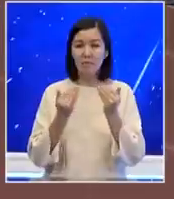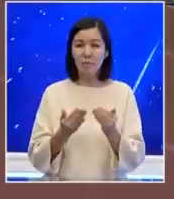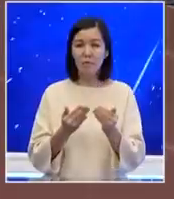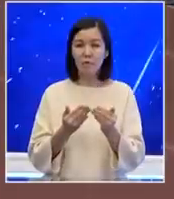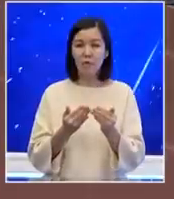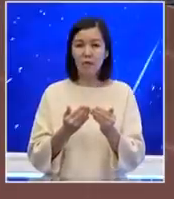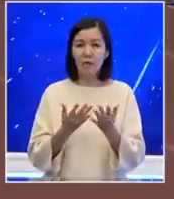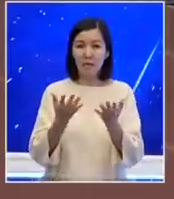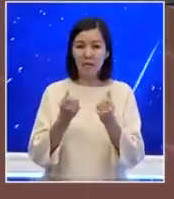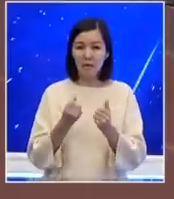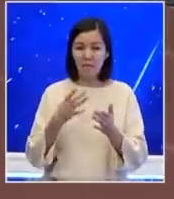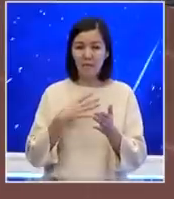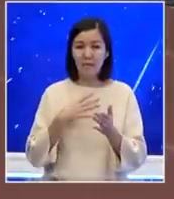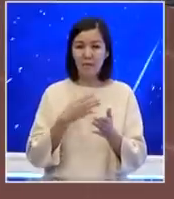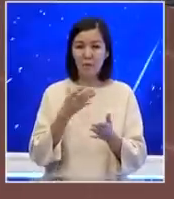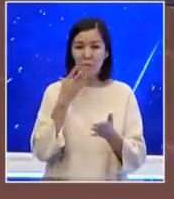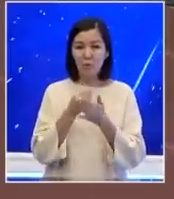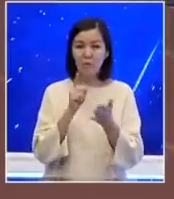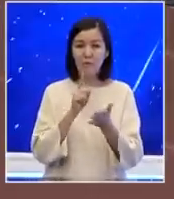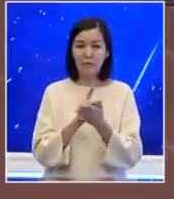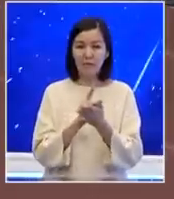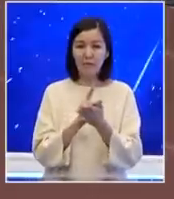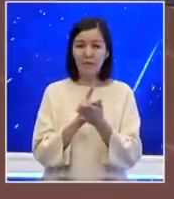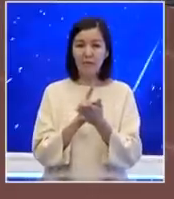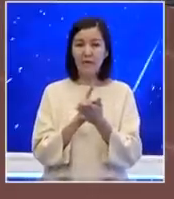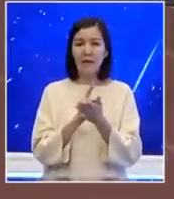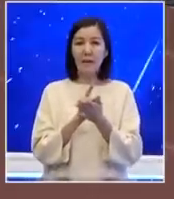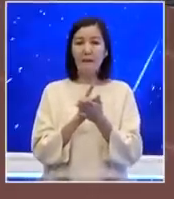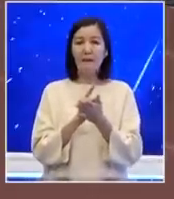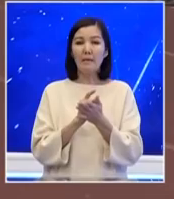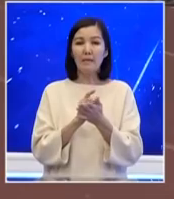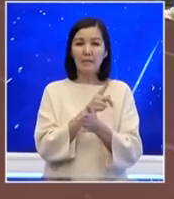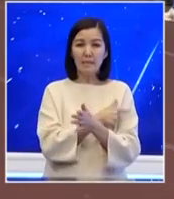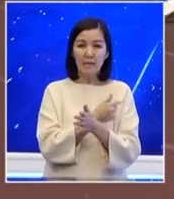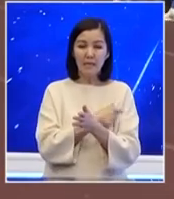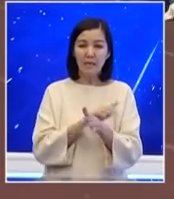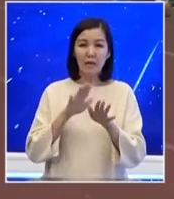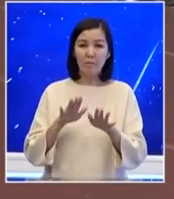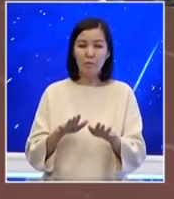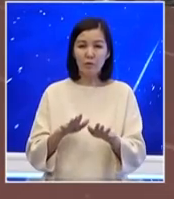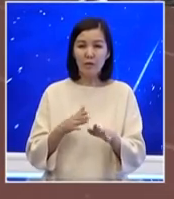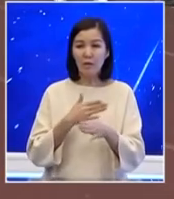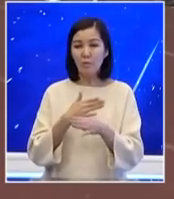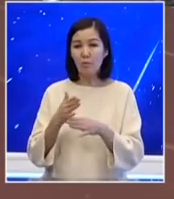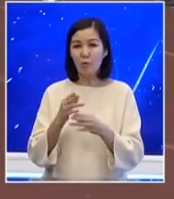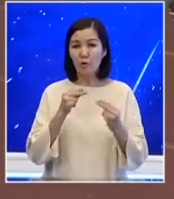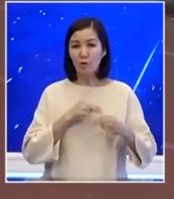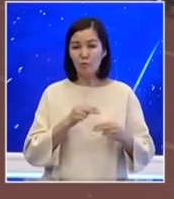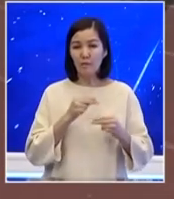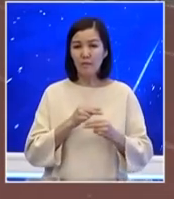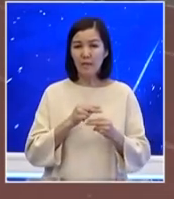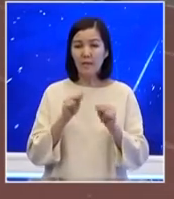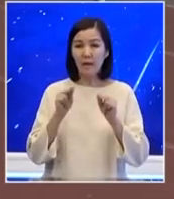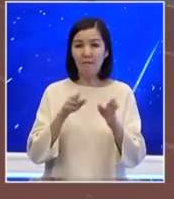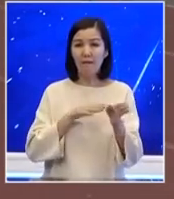сапқа тұрды. Енді олар өз міндеттерін, яғни блокпостарда өздеріне бөлінген жұмыстарын адал атқармақ. Егер